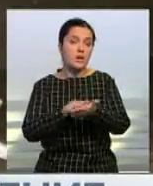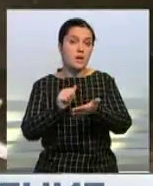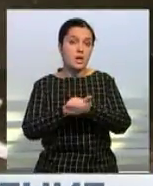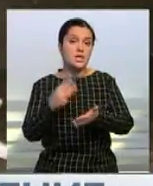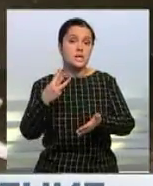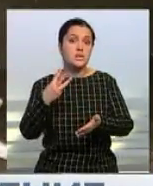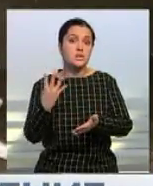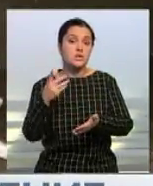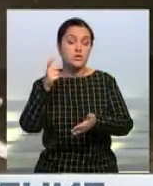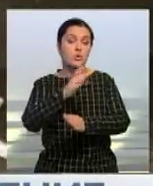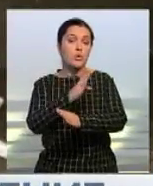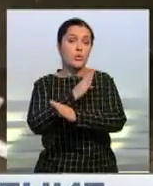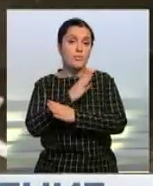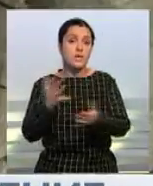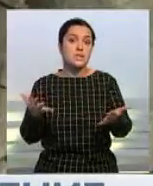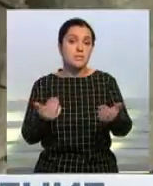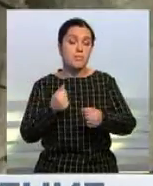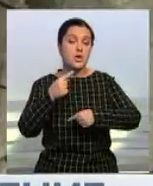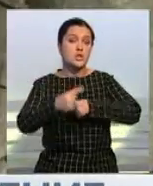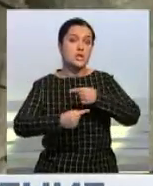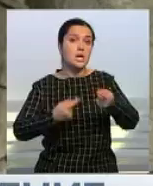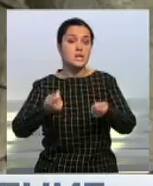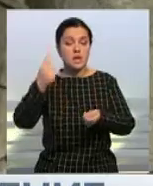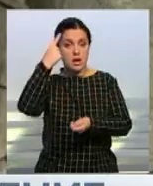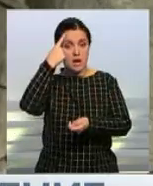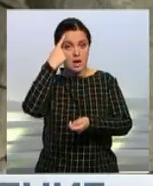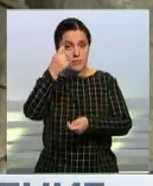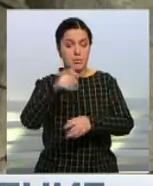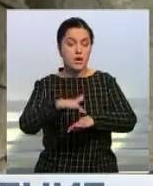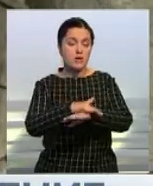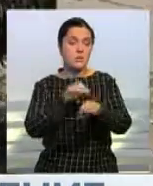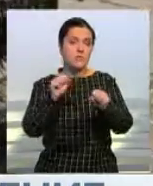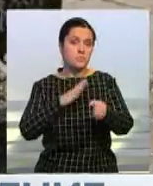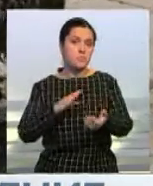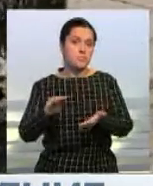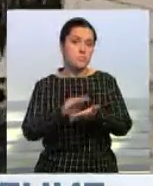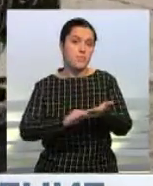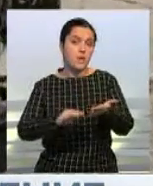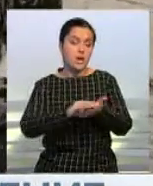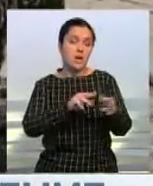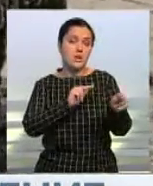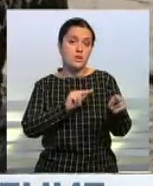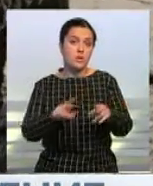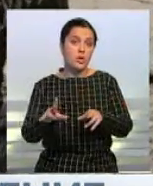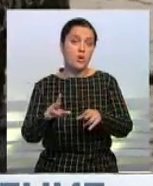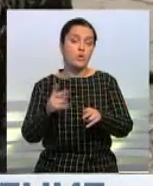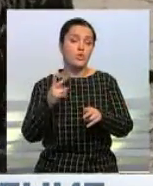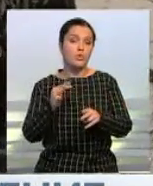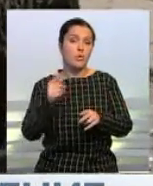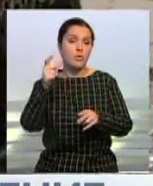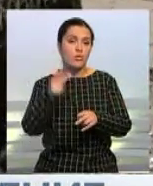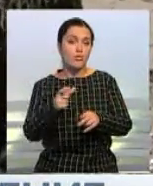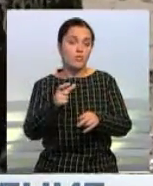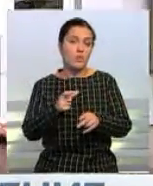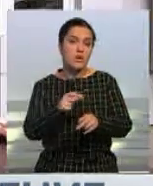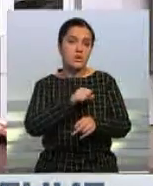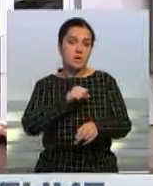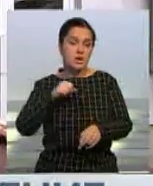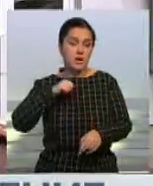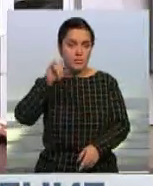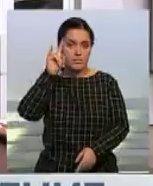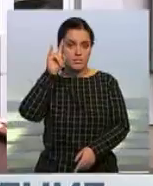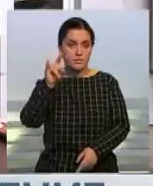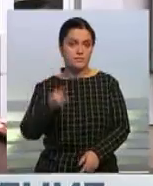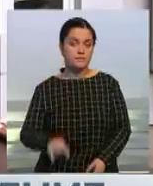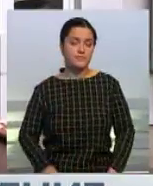человек. Спасатели через департамент прогнозирования предупреждают население о возможной беде. Но на этом их полномочия ограничиваются.